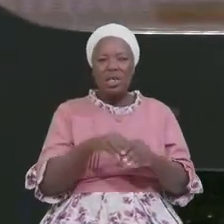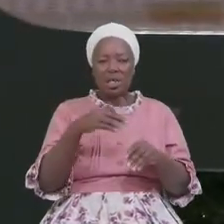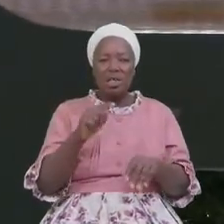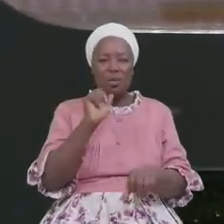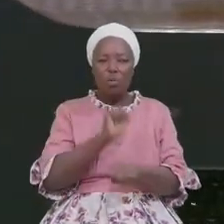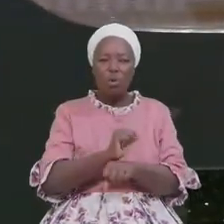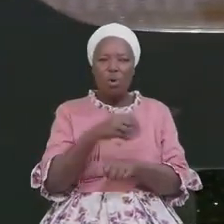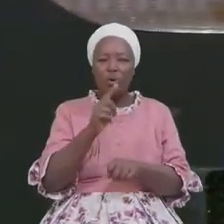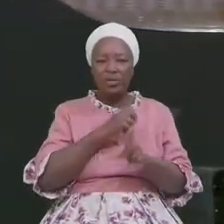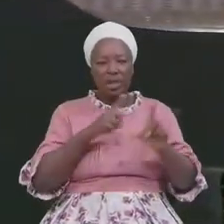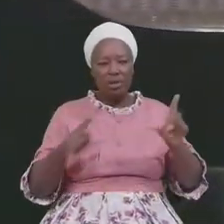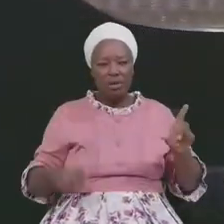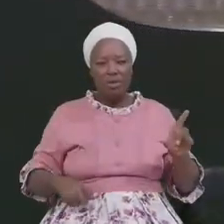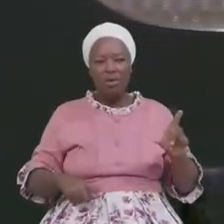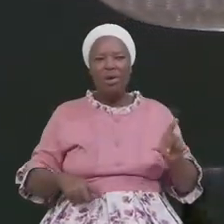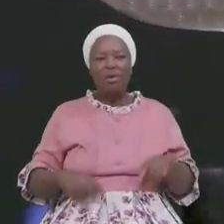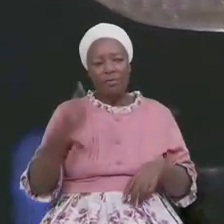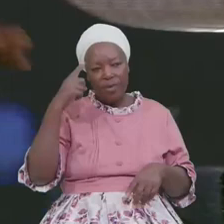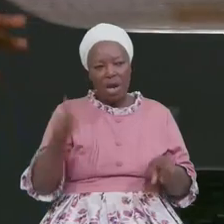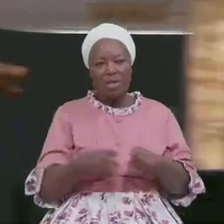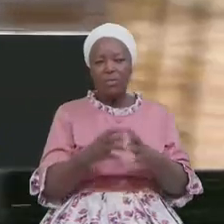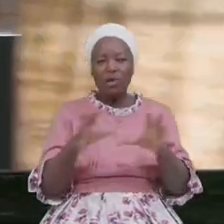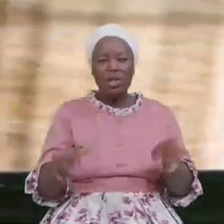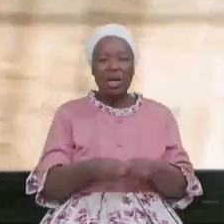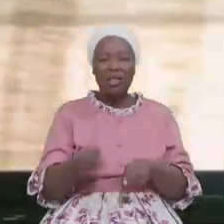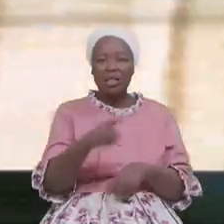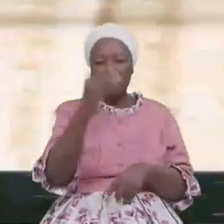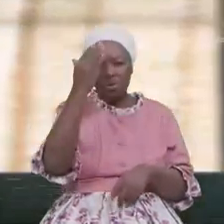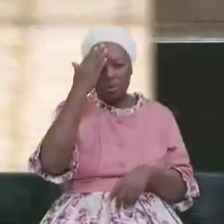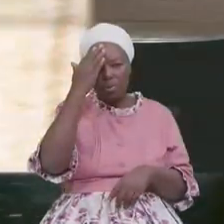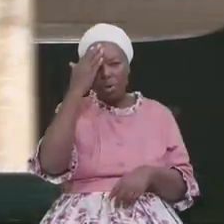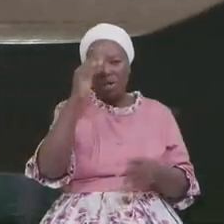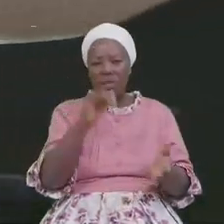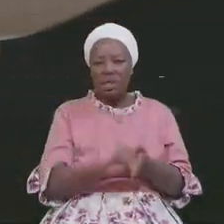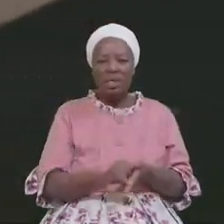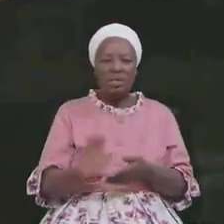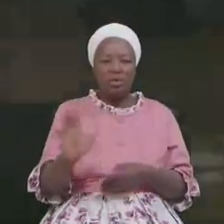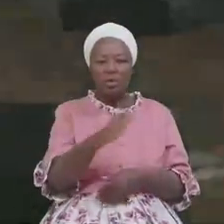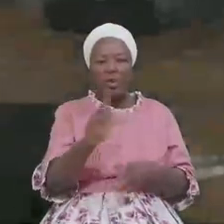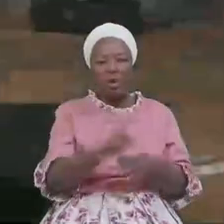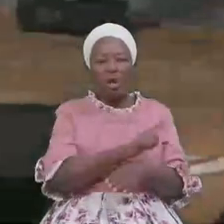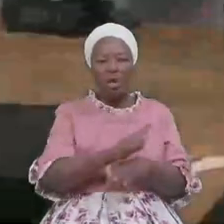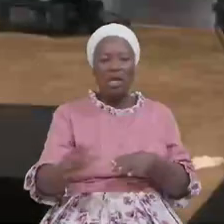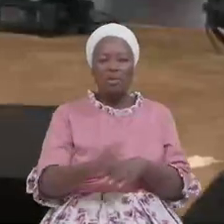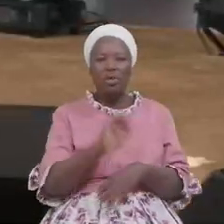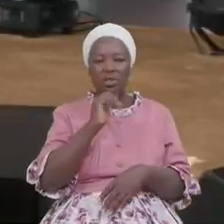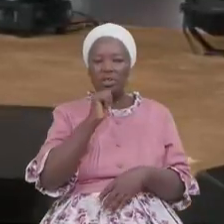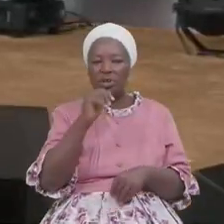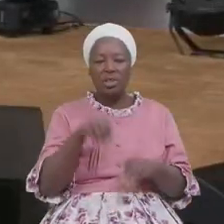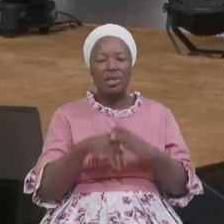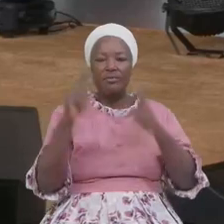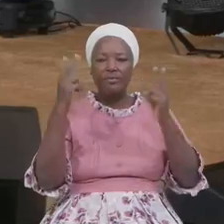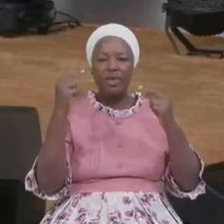Seigneur, sachant que votre travail ne sera pas vain dans